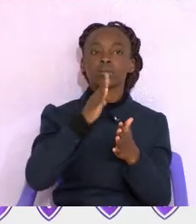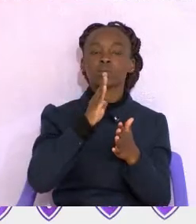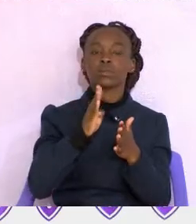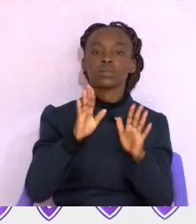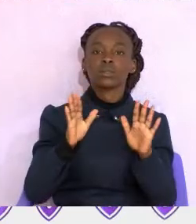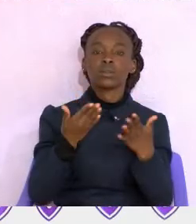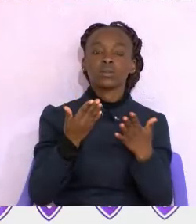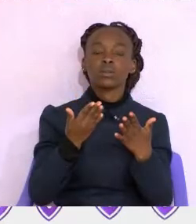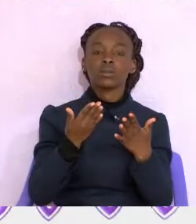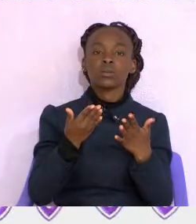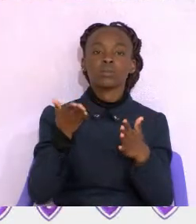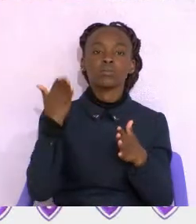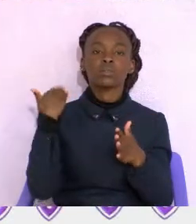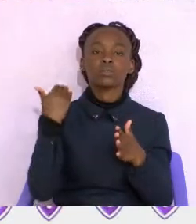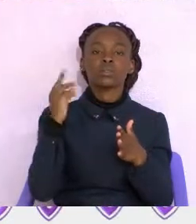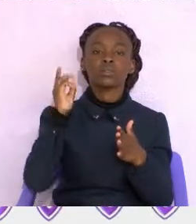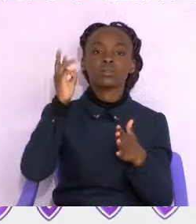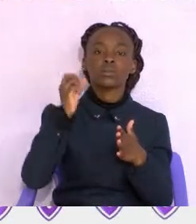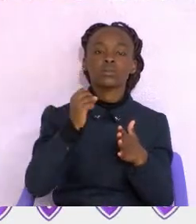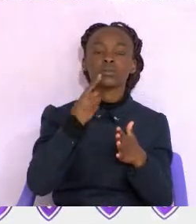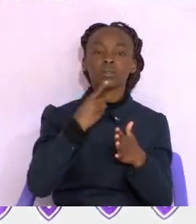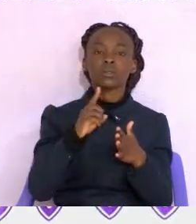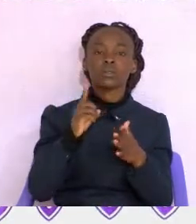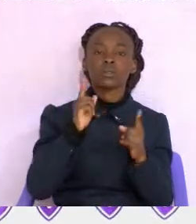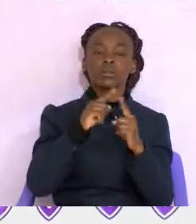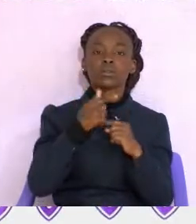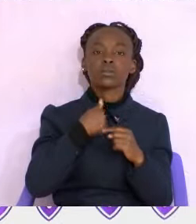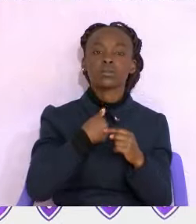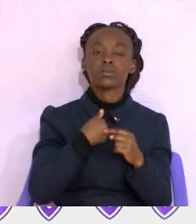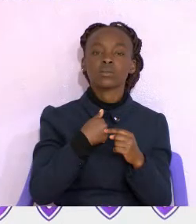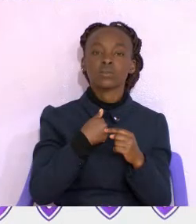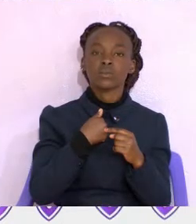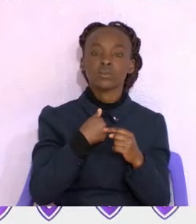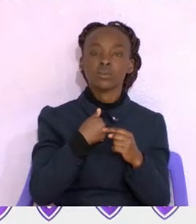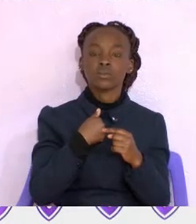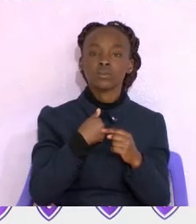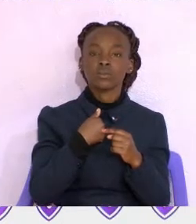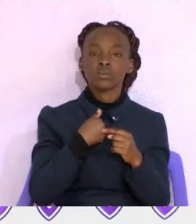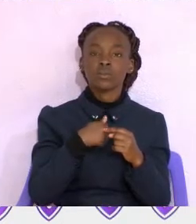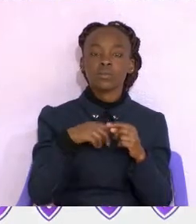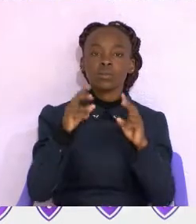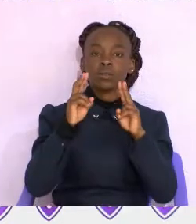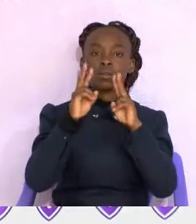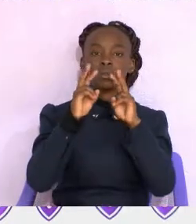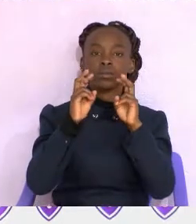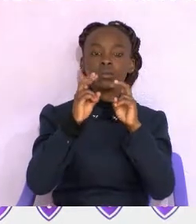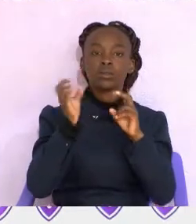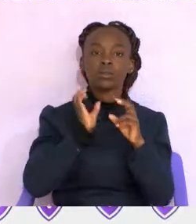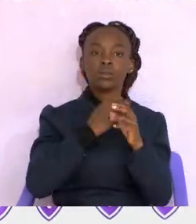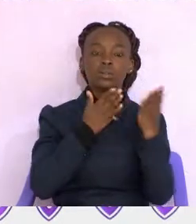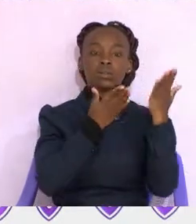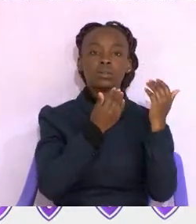way it was told to me. Na nitaita fundisho letu tumaini la mwenye